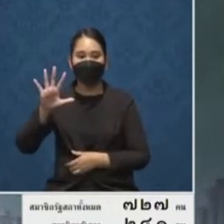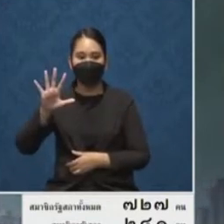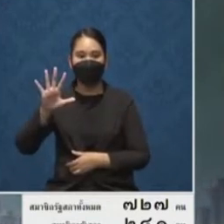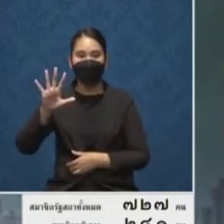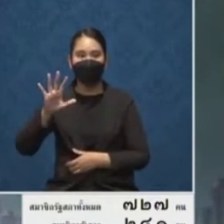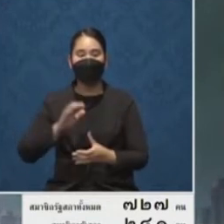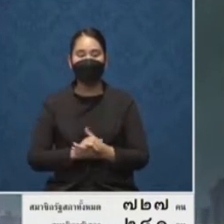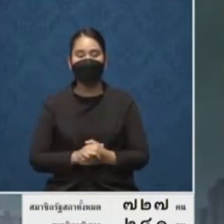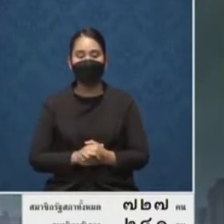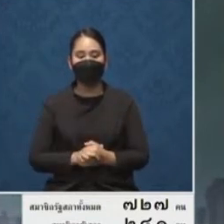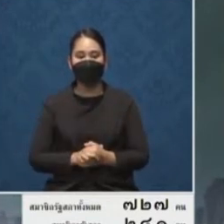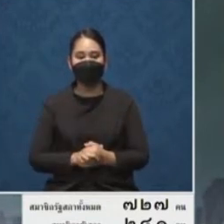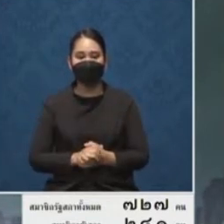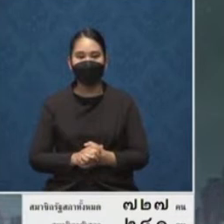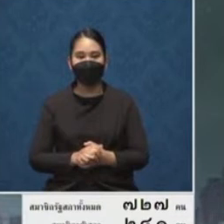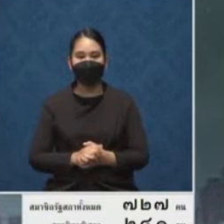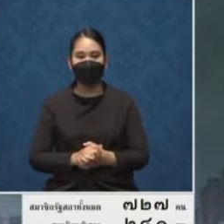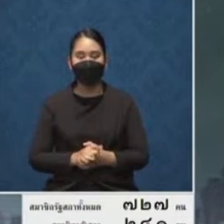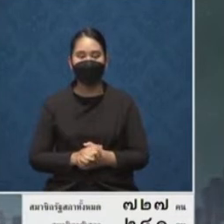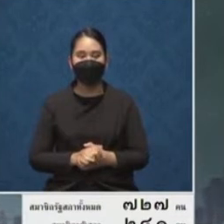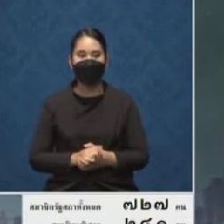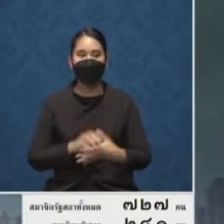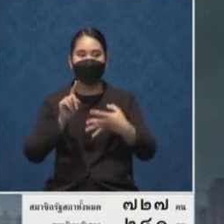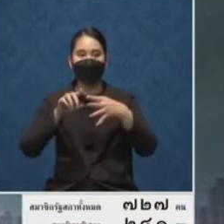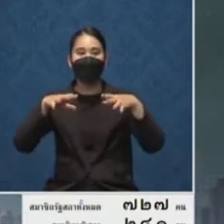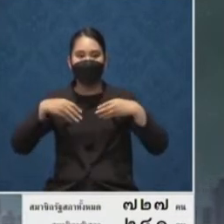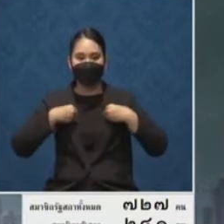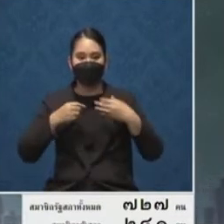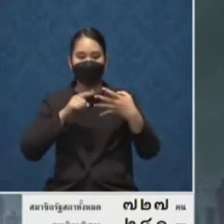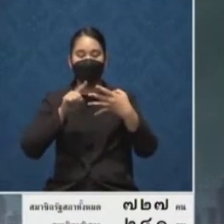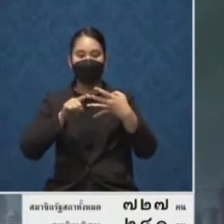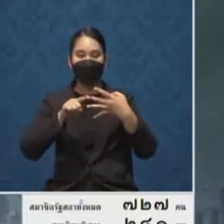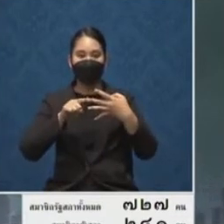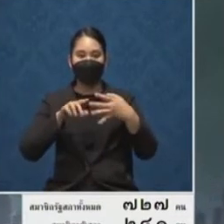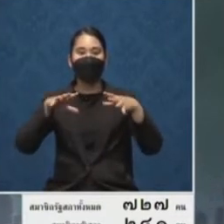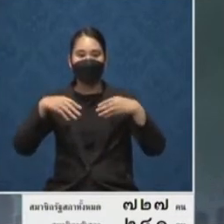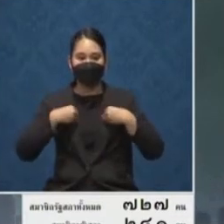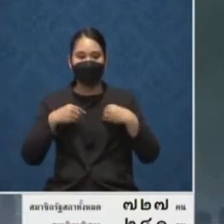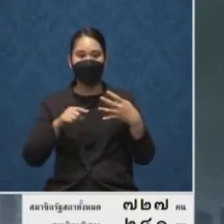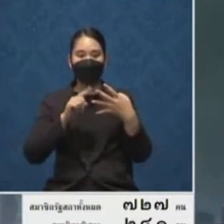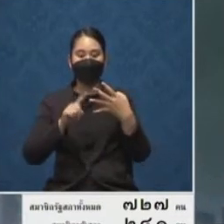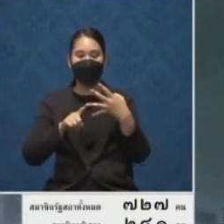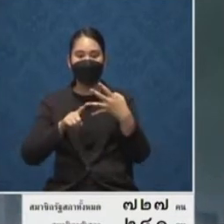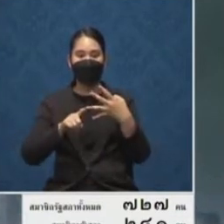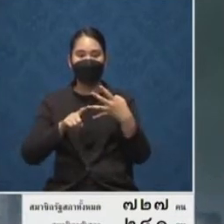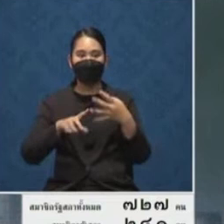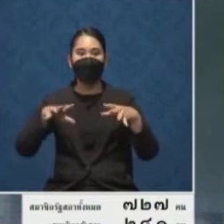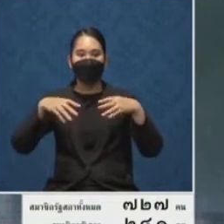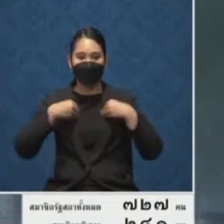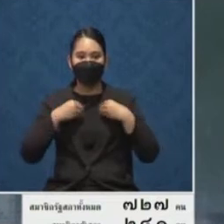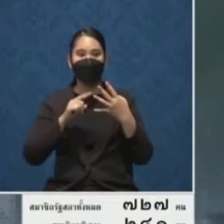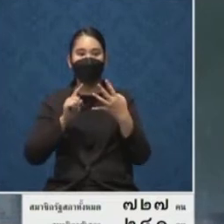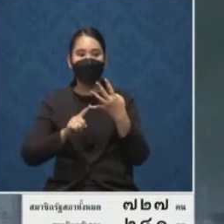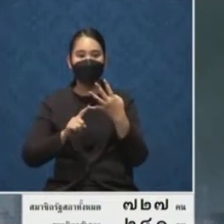495นายวุฒินันท์บุญชู 1รับหลักการ2รับหลักการ3